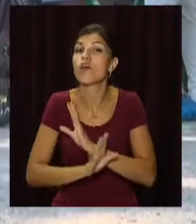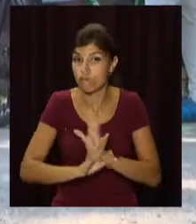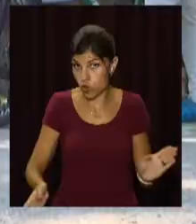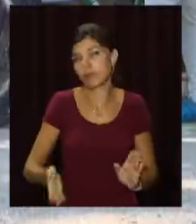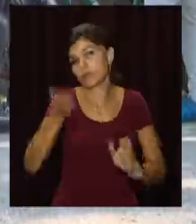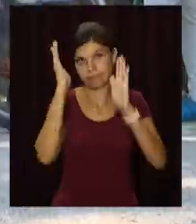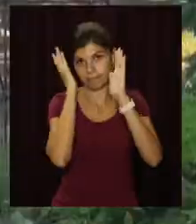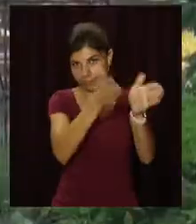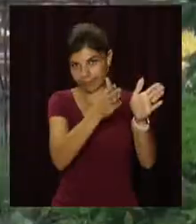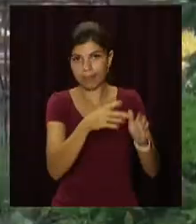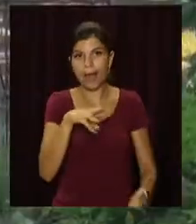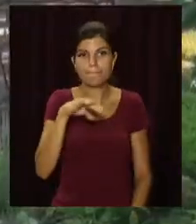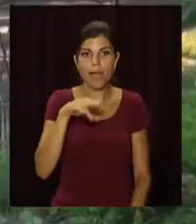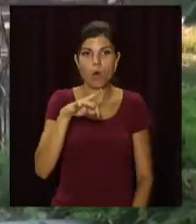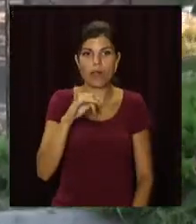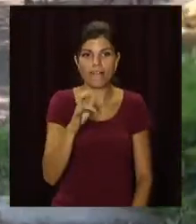на Миколаївку.